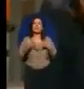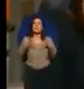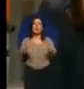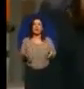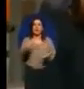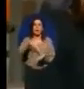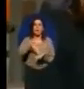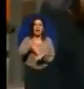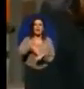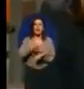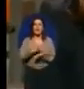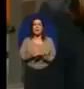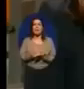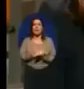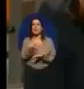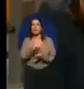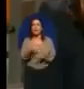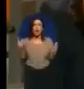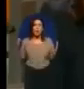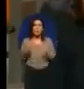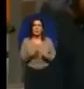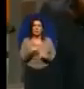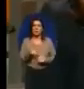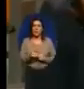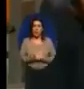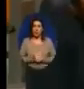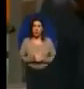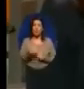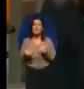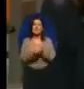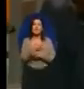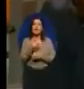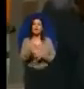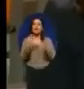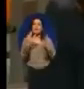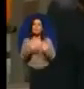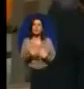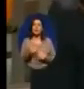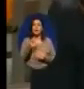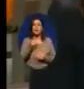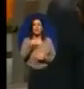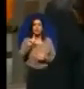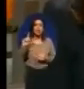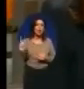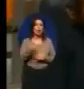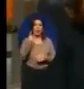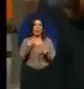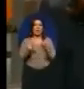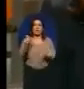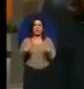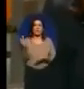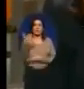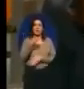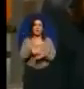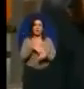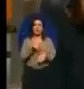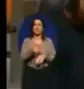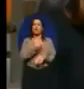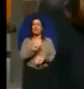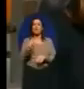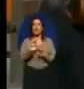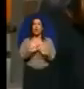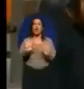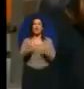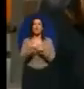מעמד הביניים ולא מקטינה אותו ומקבצת אותו. צמיחה היא כזאת שהיא צריכה לזלוג לכל אזרחי המדינה ולא לקבוצה קטנטנה